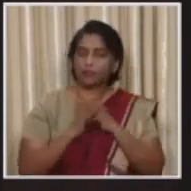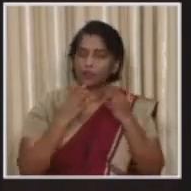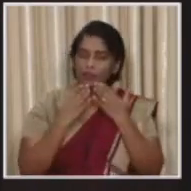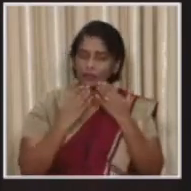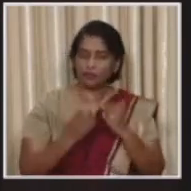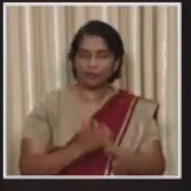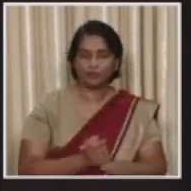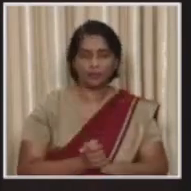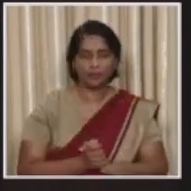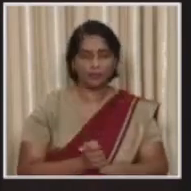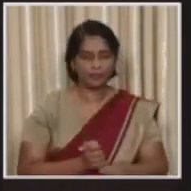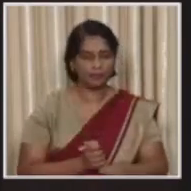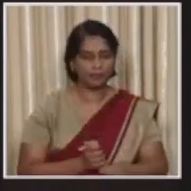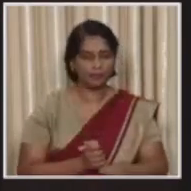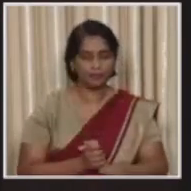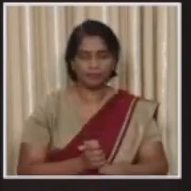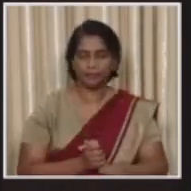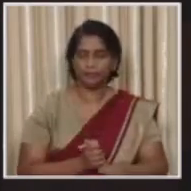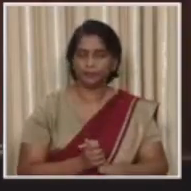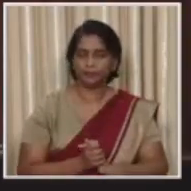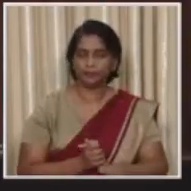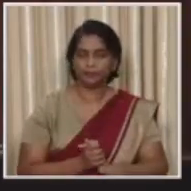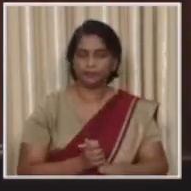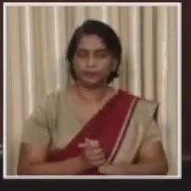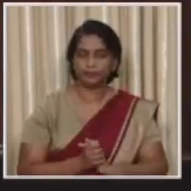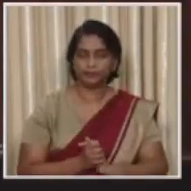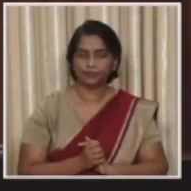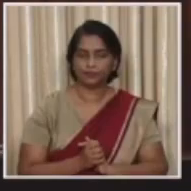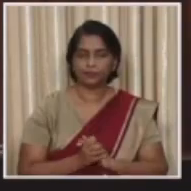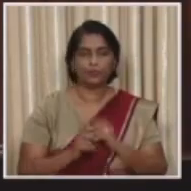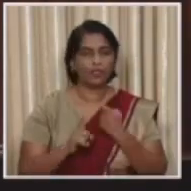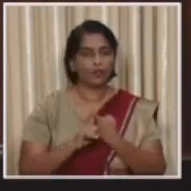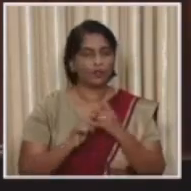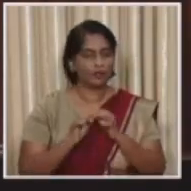ස්තුතියි. පොමිත් සිතිකරු මන්තුමනි, ගරු කබීර් රසිම් මහත්මයාට.